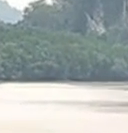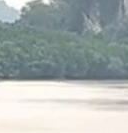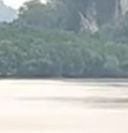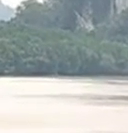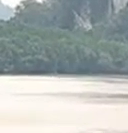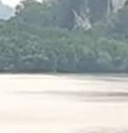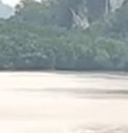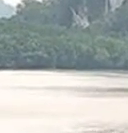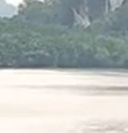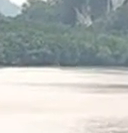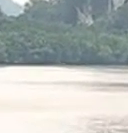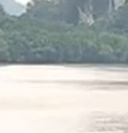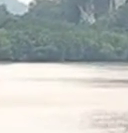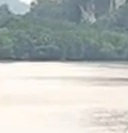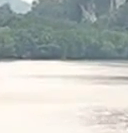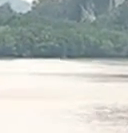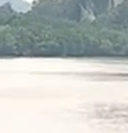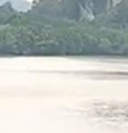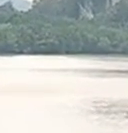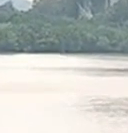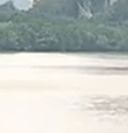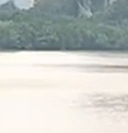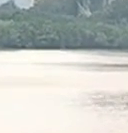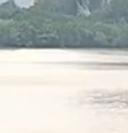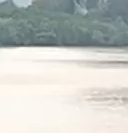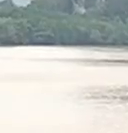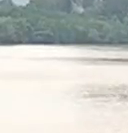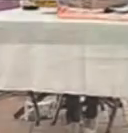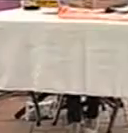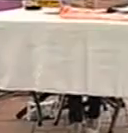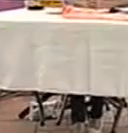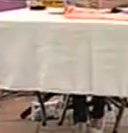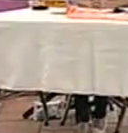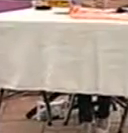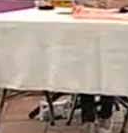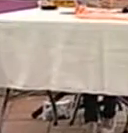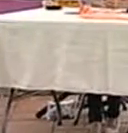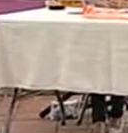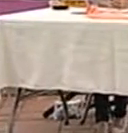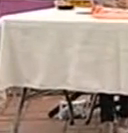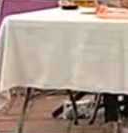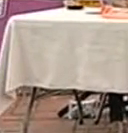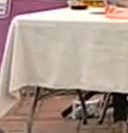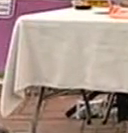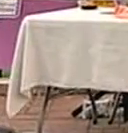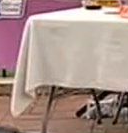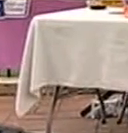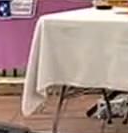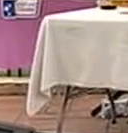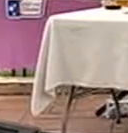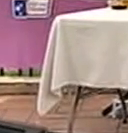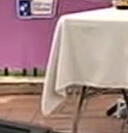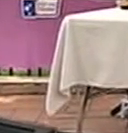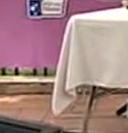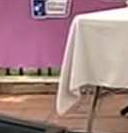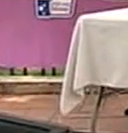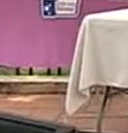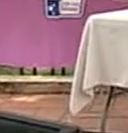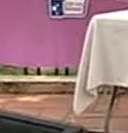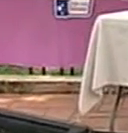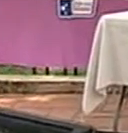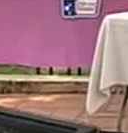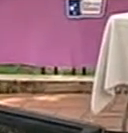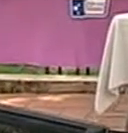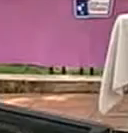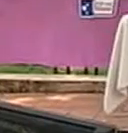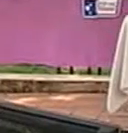ที่นี้แอดกราบีอินไลไทยแลนด์งามสุดแสนแดนอันดามันเรื่องลือลานสวรรค์จริ